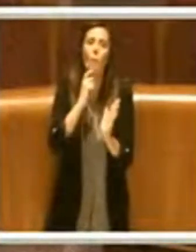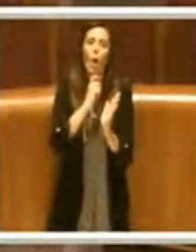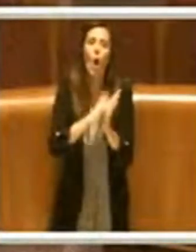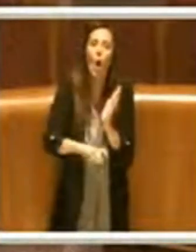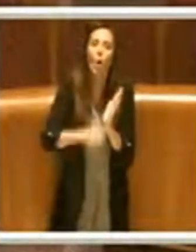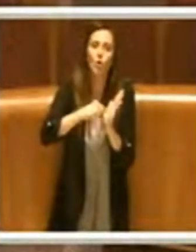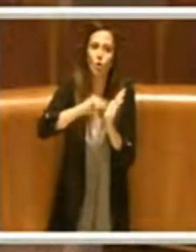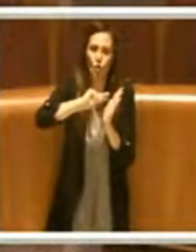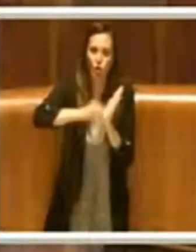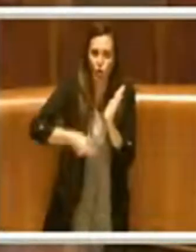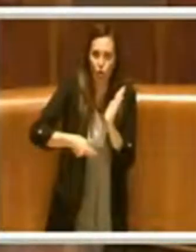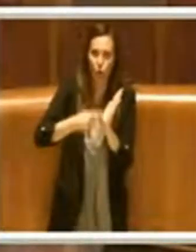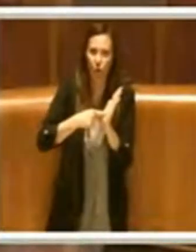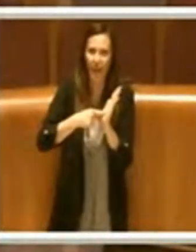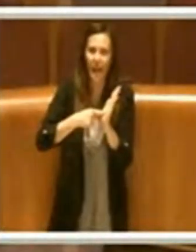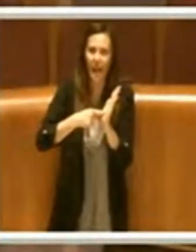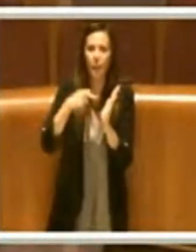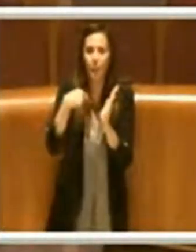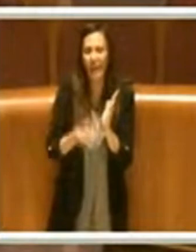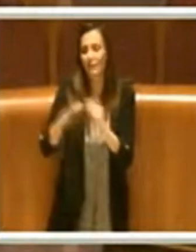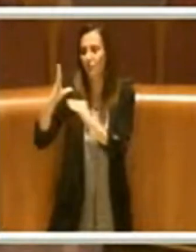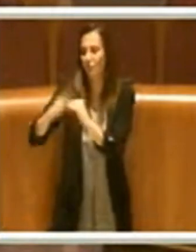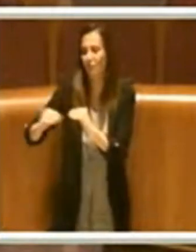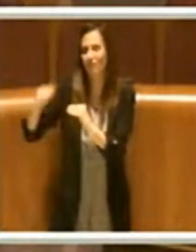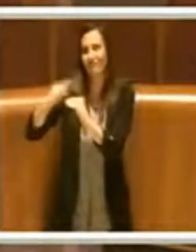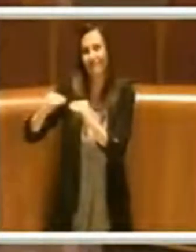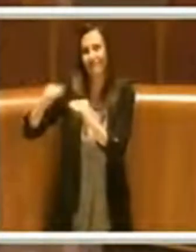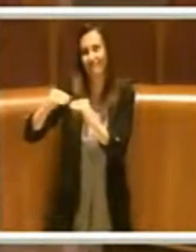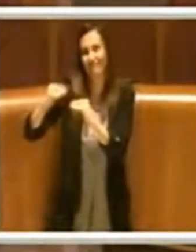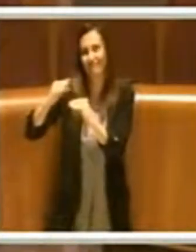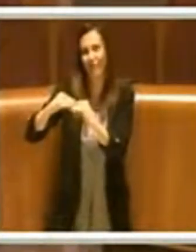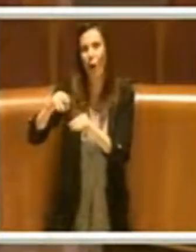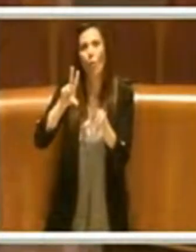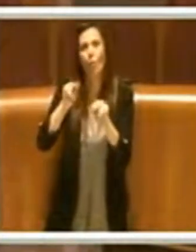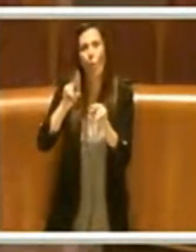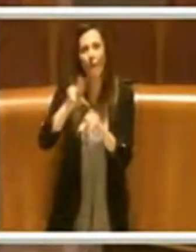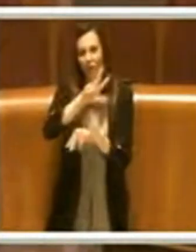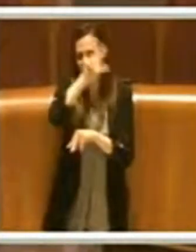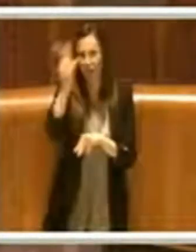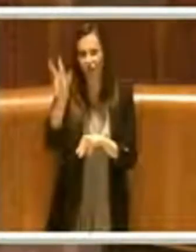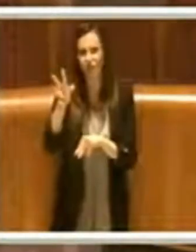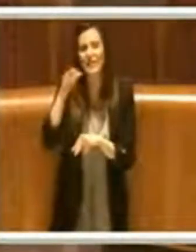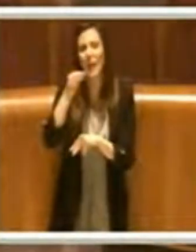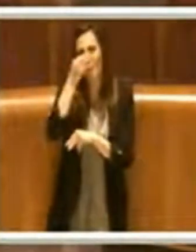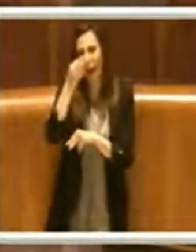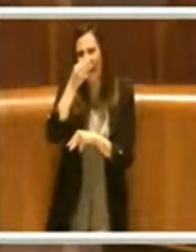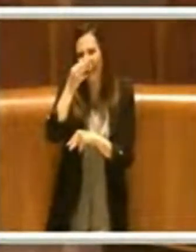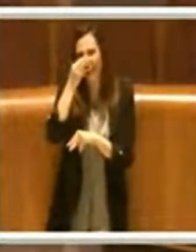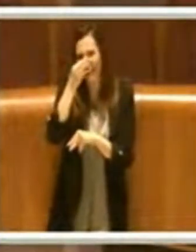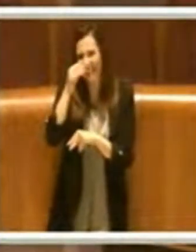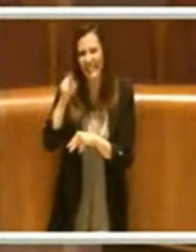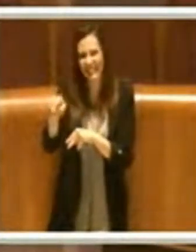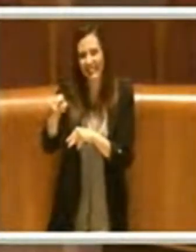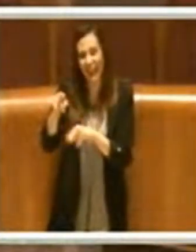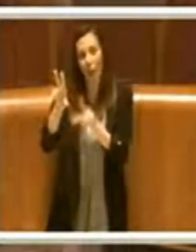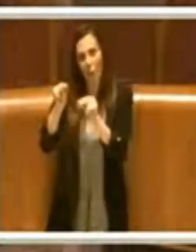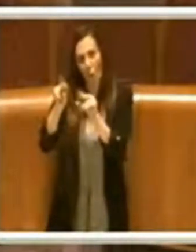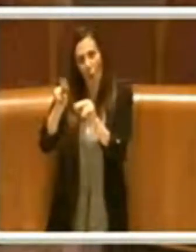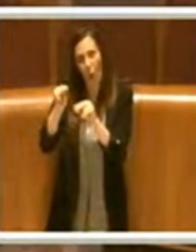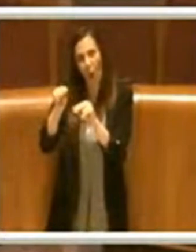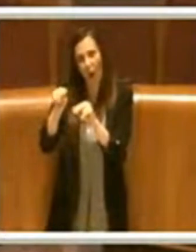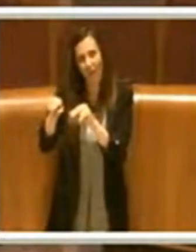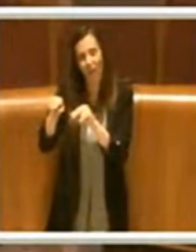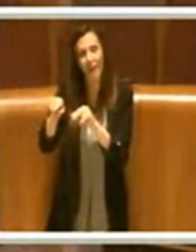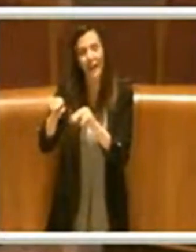per il restauro e ripristino del nuovo Regina Margherita, quindi il complesso di San Cosimato, e fu approvata